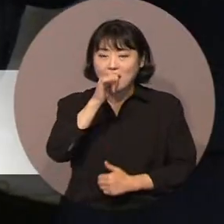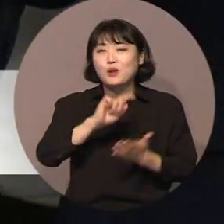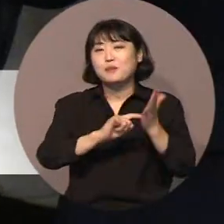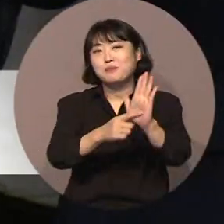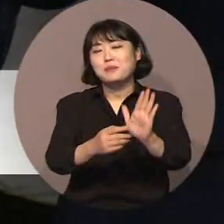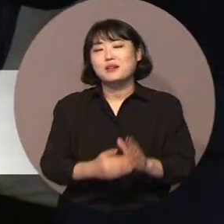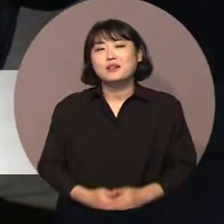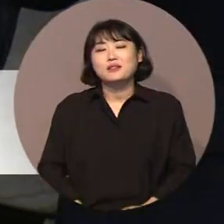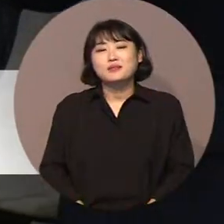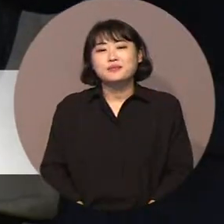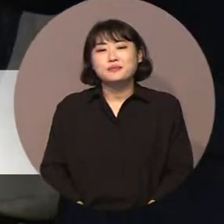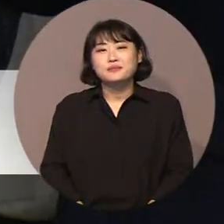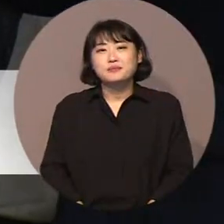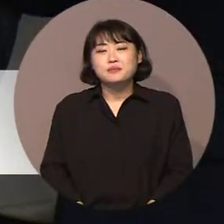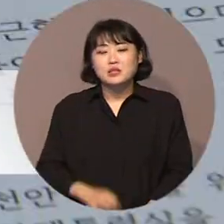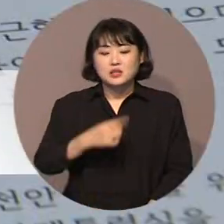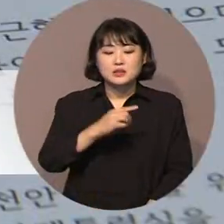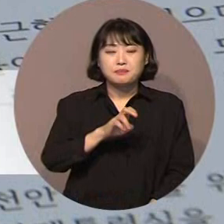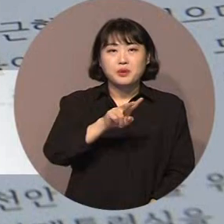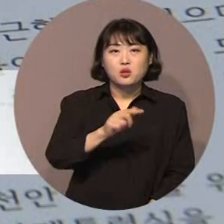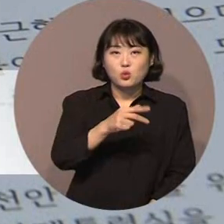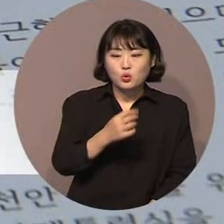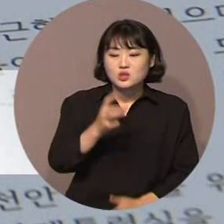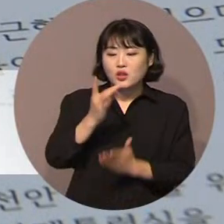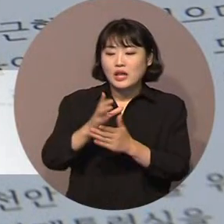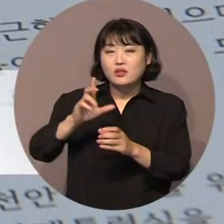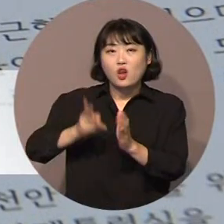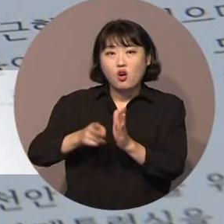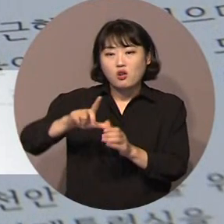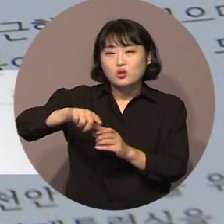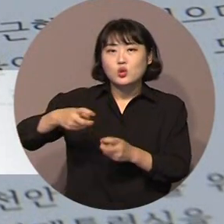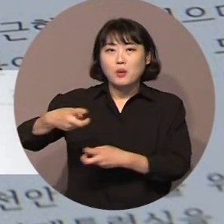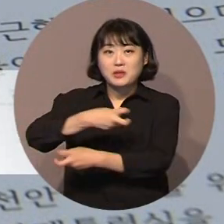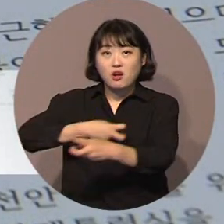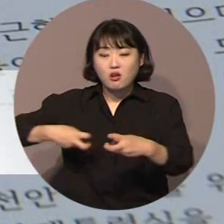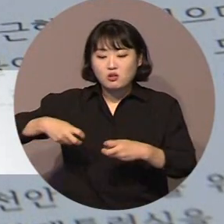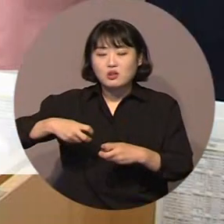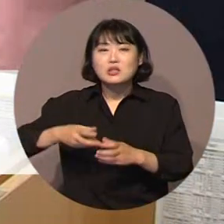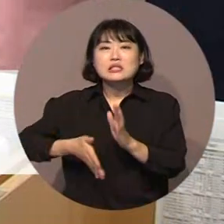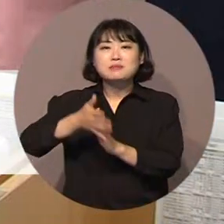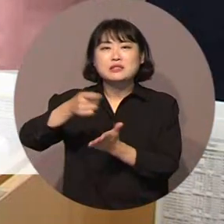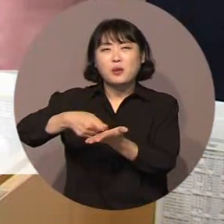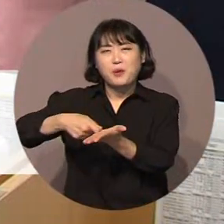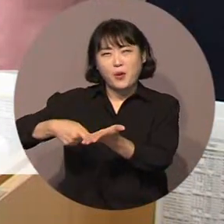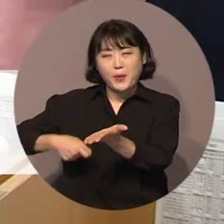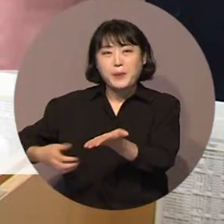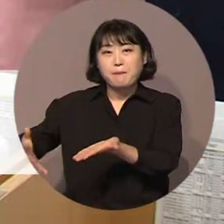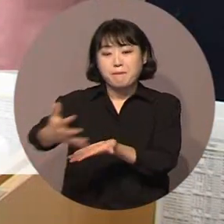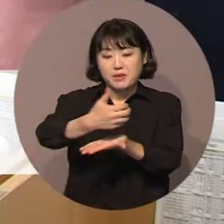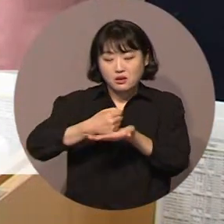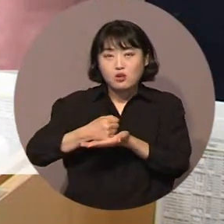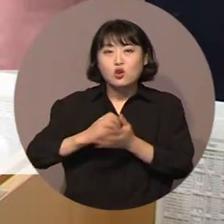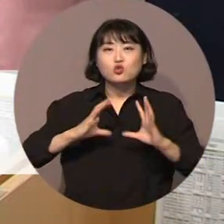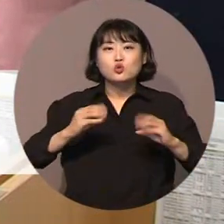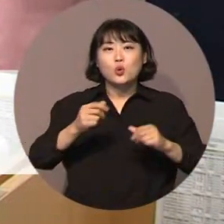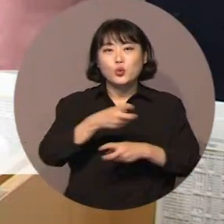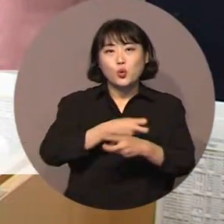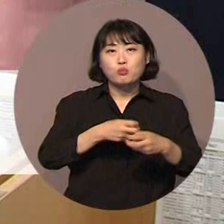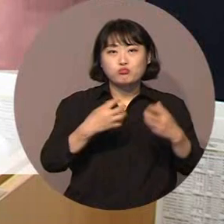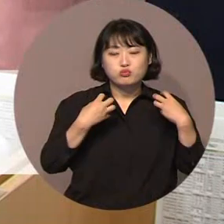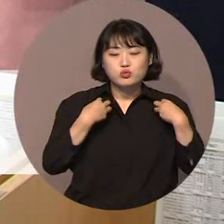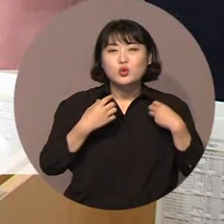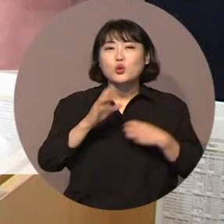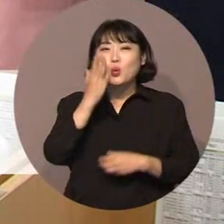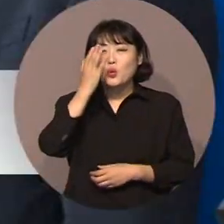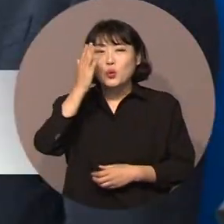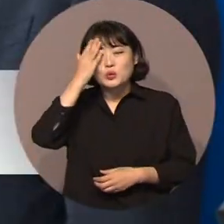또 각 읍면동과 천안역 터미널 등지에서 시민 서명운동을 진행하고 국토교통부와 용산